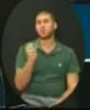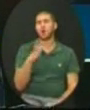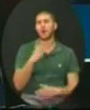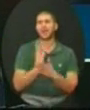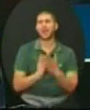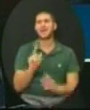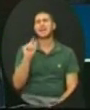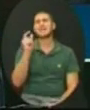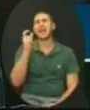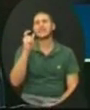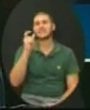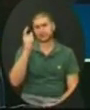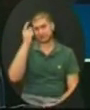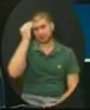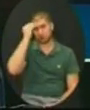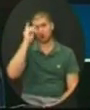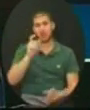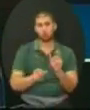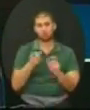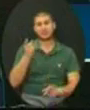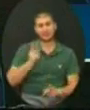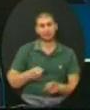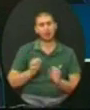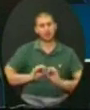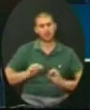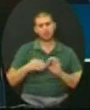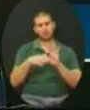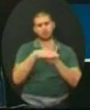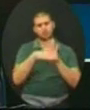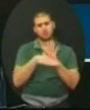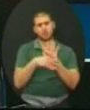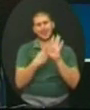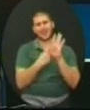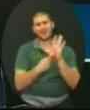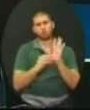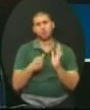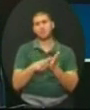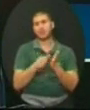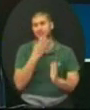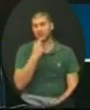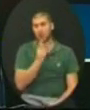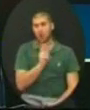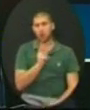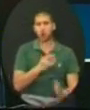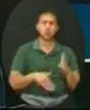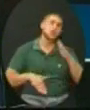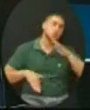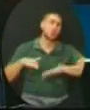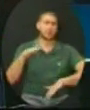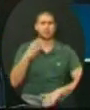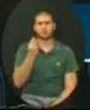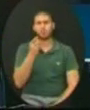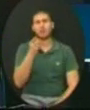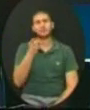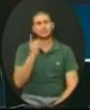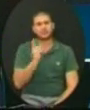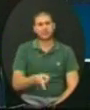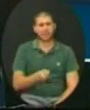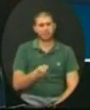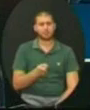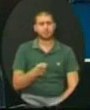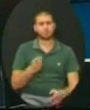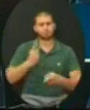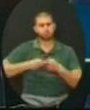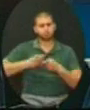החלק היחסי, וצריך לזכור שאנשים הללו צריכים עדיין לעמוד בקריטריונים של בנק ישראל, שלא יעלה על סכום מסוים, כי הם צריכים